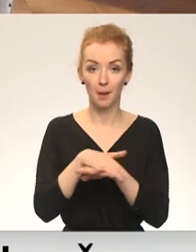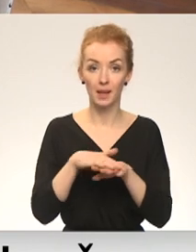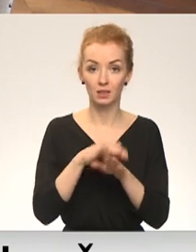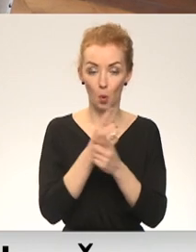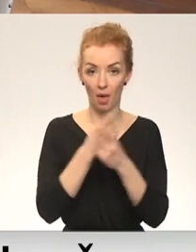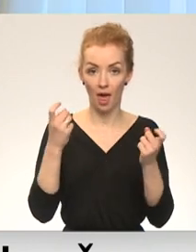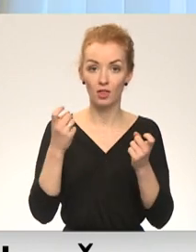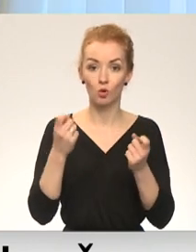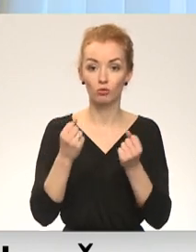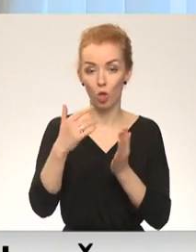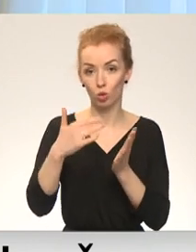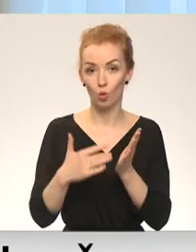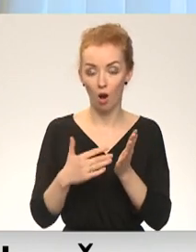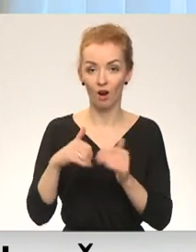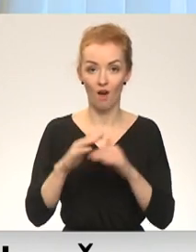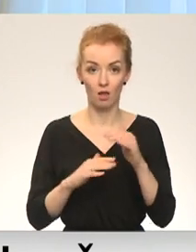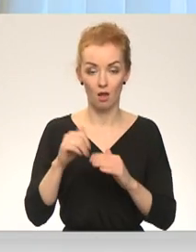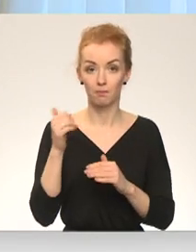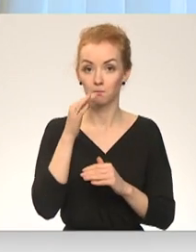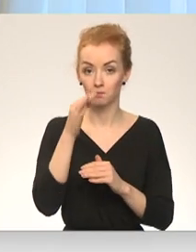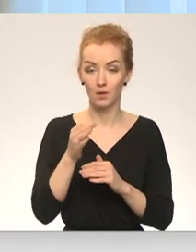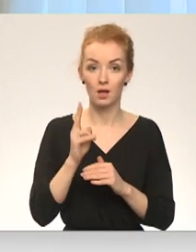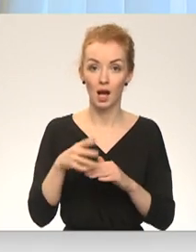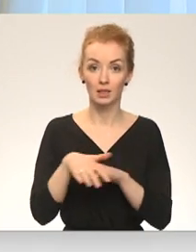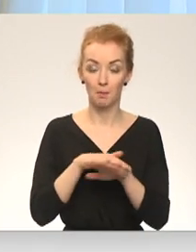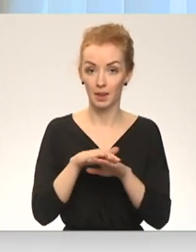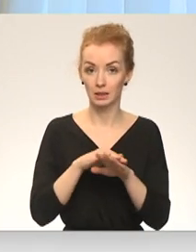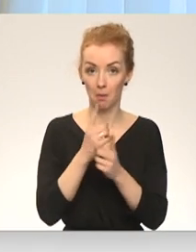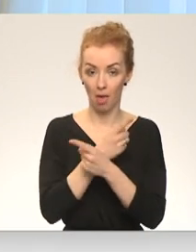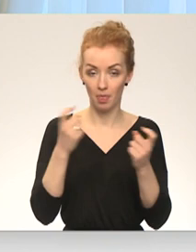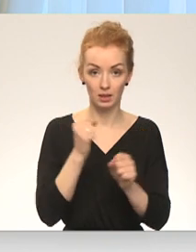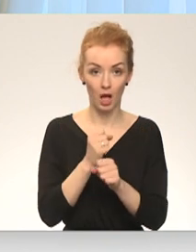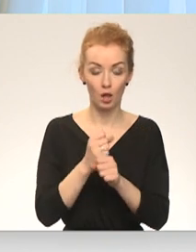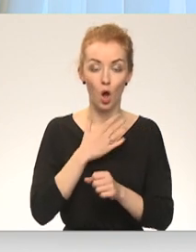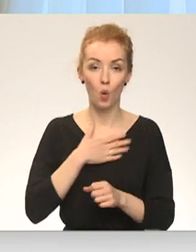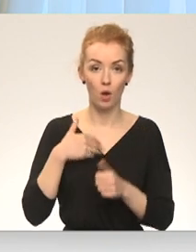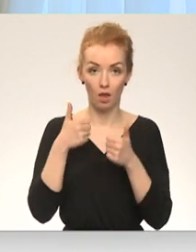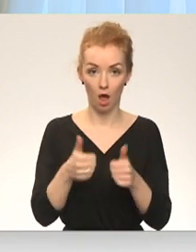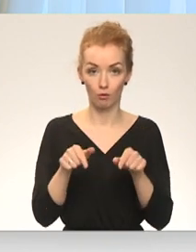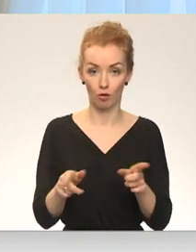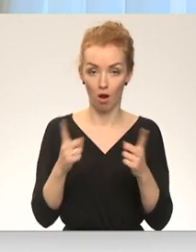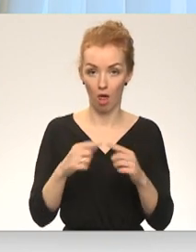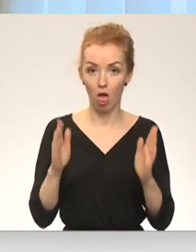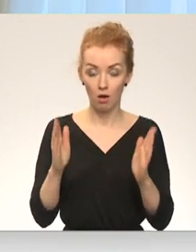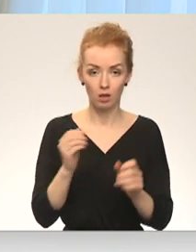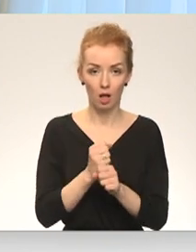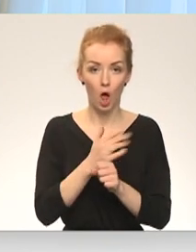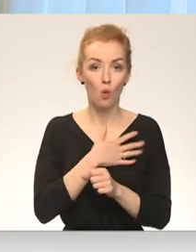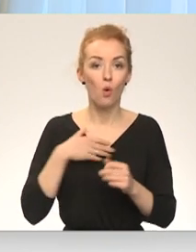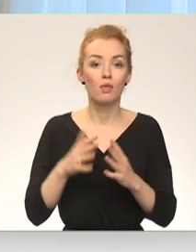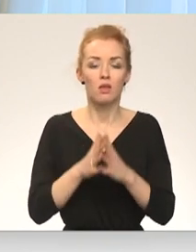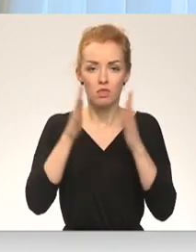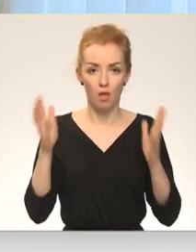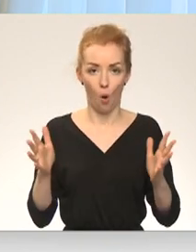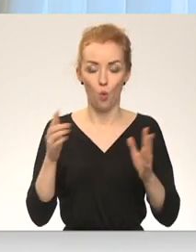kvalitāti. Padomu uzskata, ka kopumā sabiedriskie mediji strādā ļoti labi šajā laikā, strādā ļoti daudz.